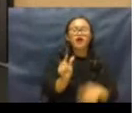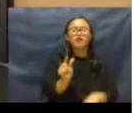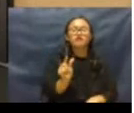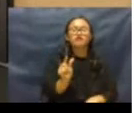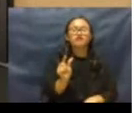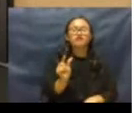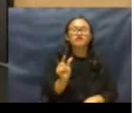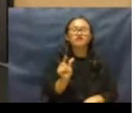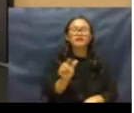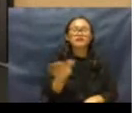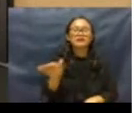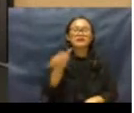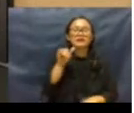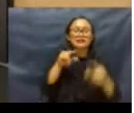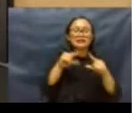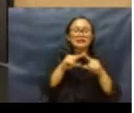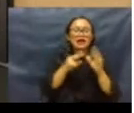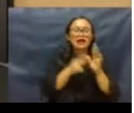Fauzani